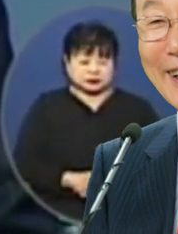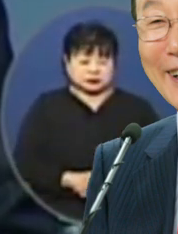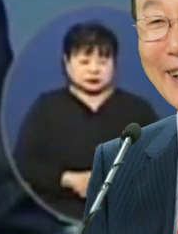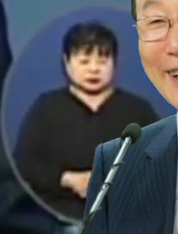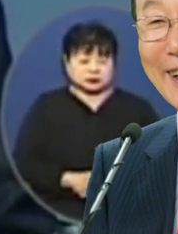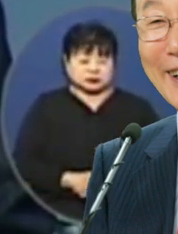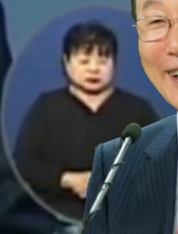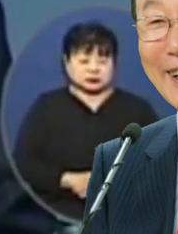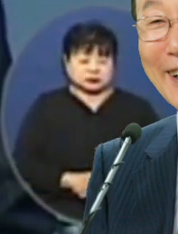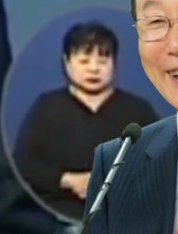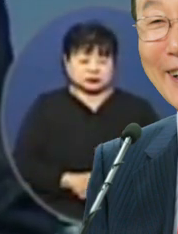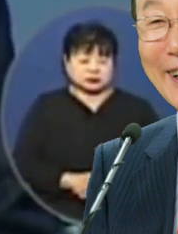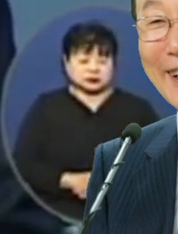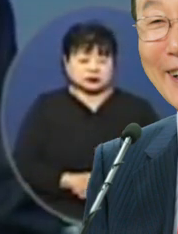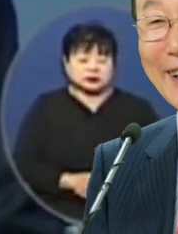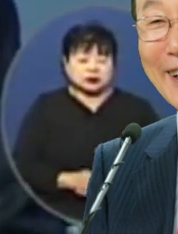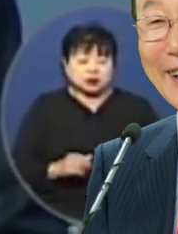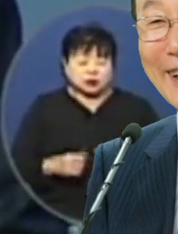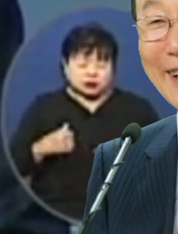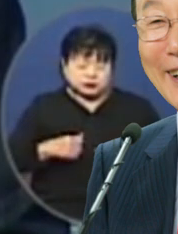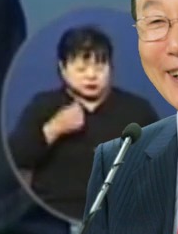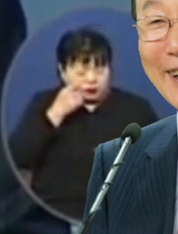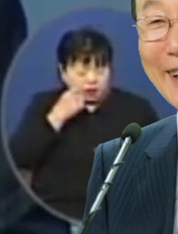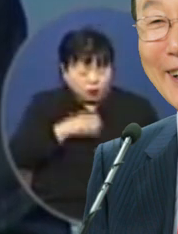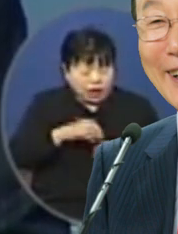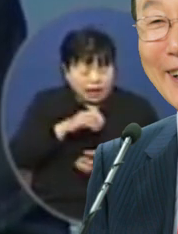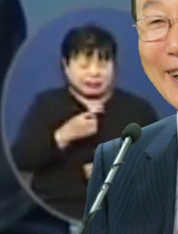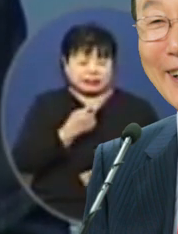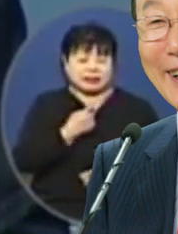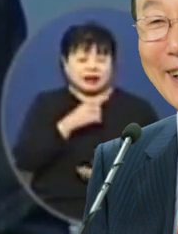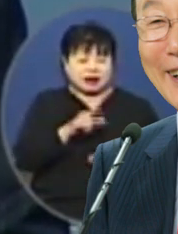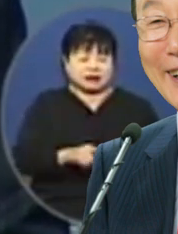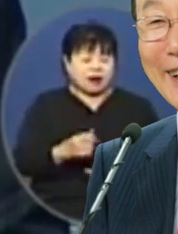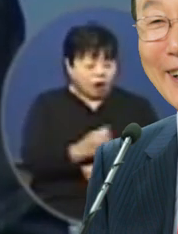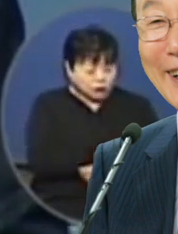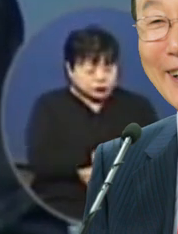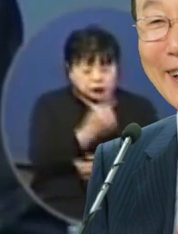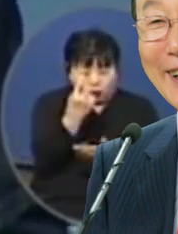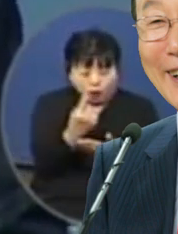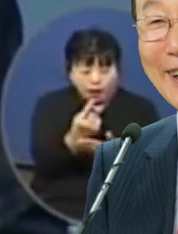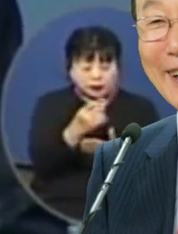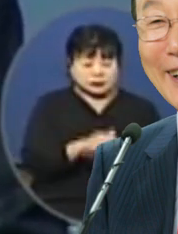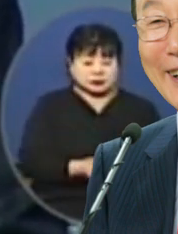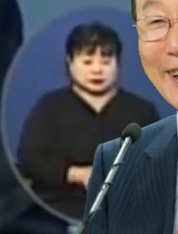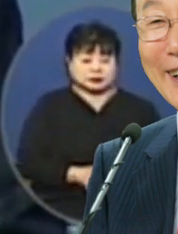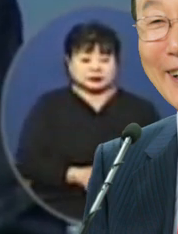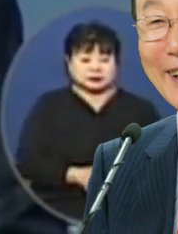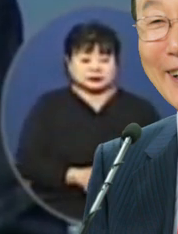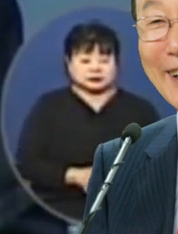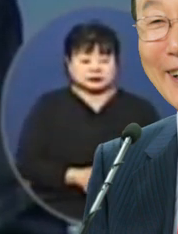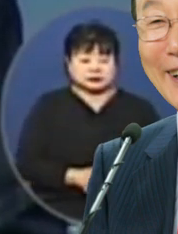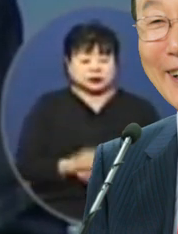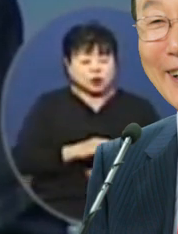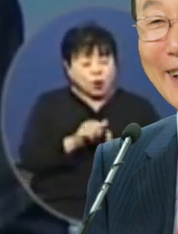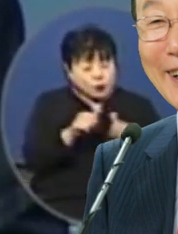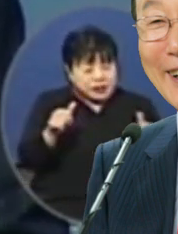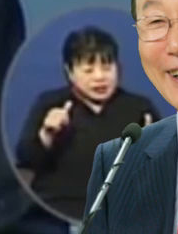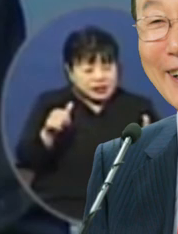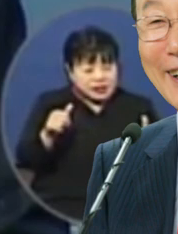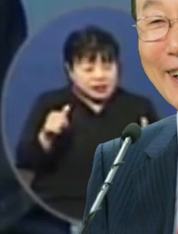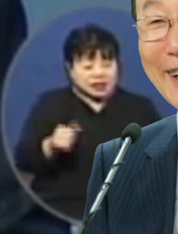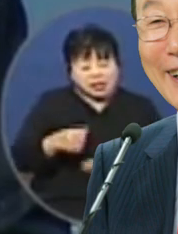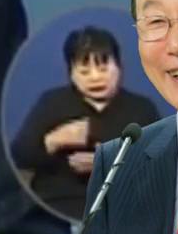옷을 입고 앉아있을 수가 없지. 환난이 엄청나게 다가오는 것입니다. 만일 욥이 그것을